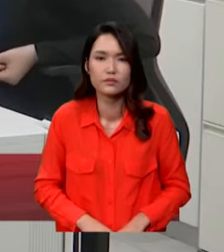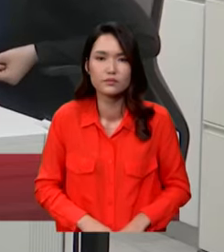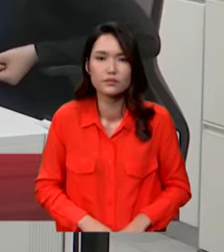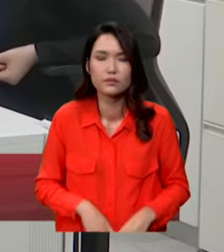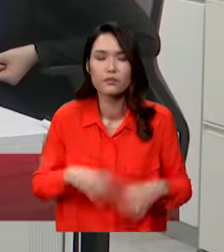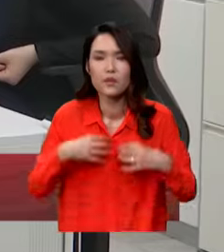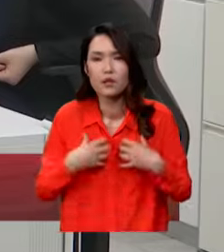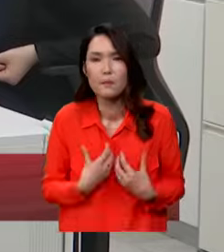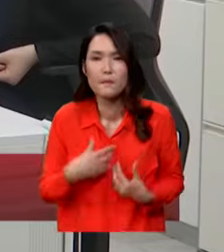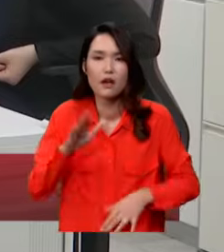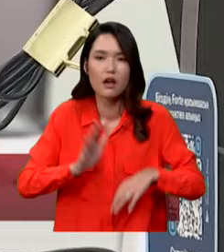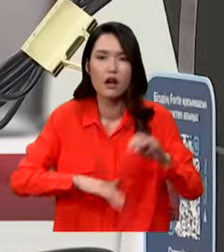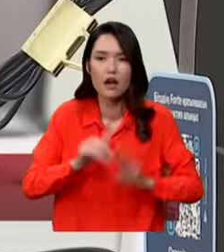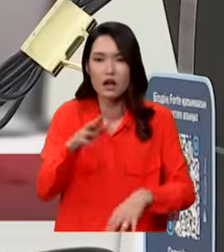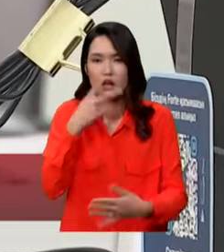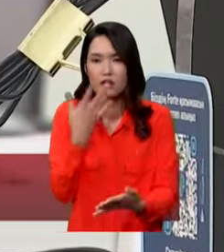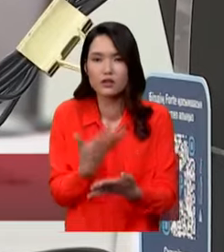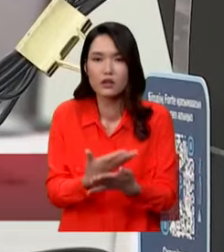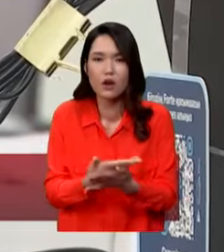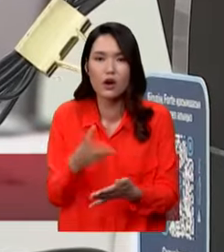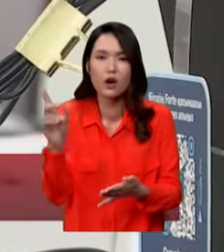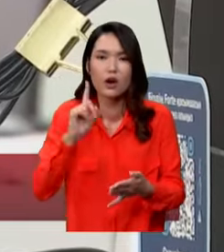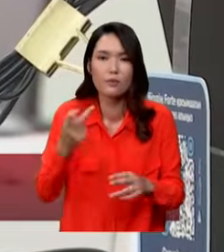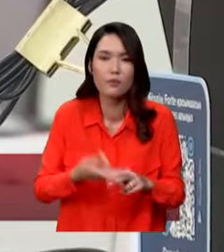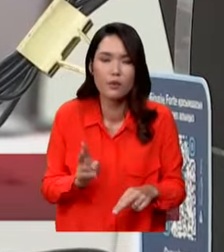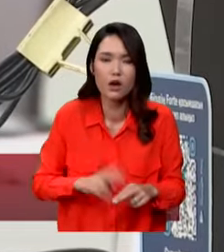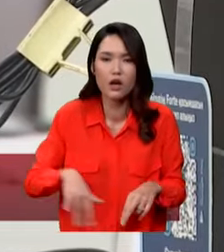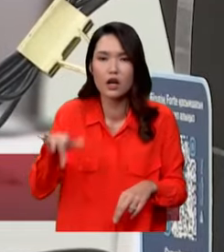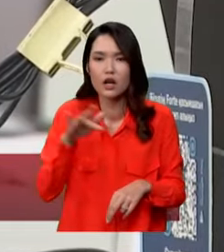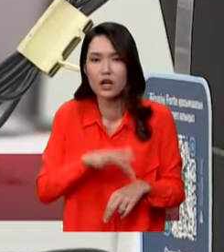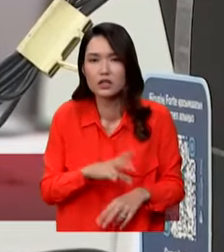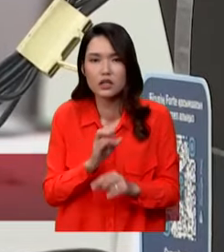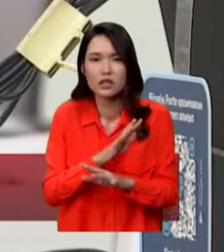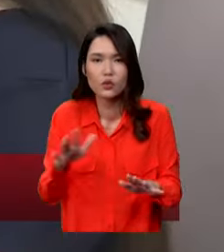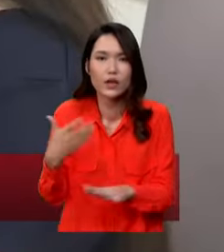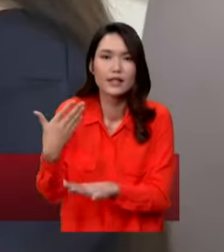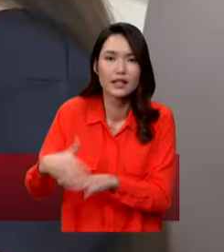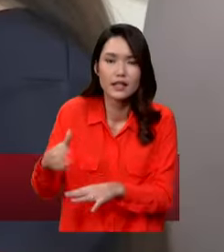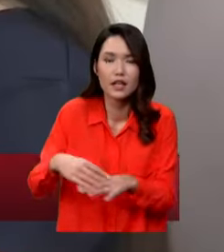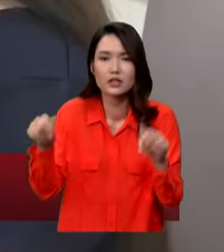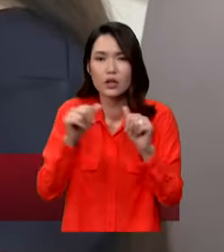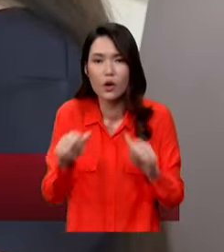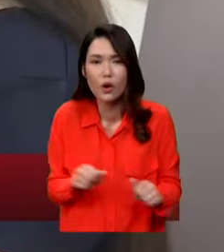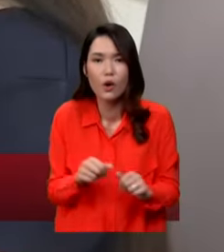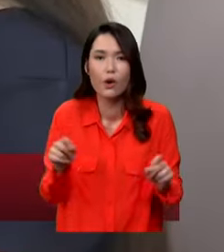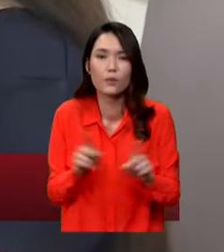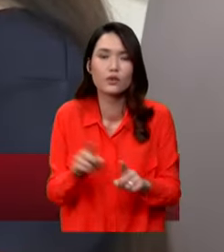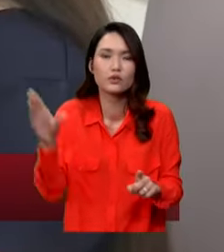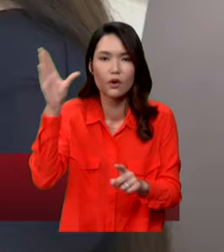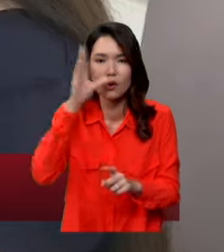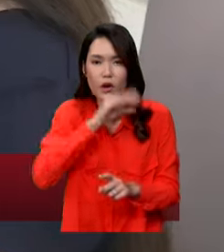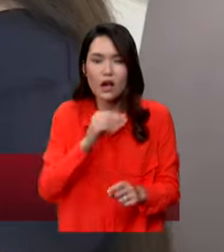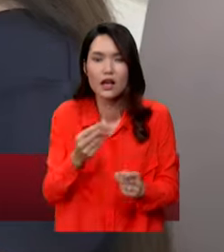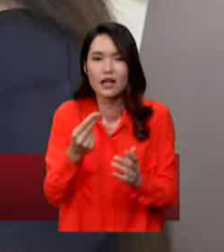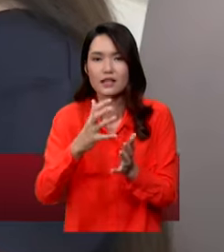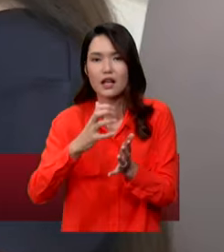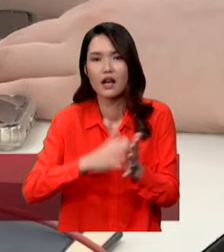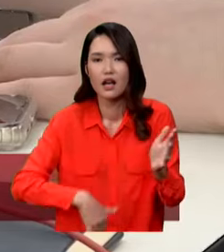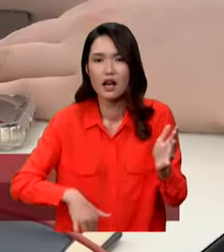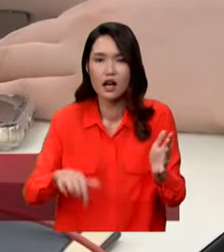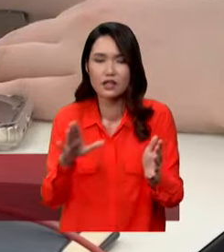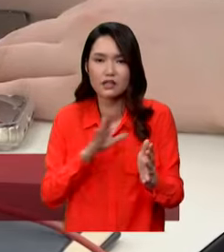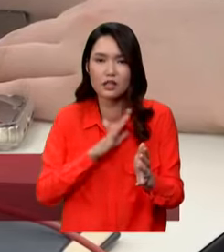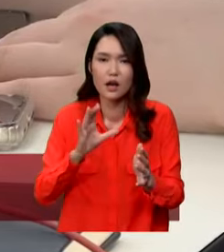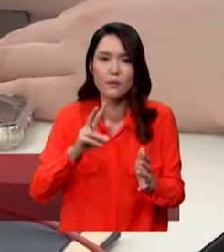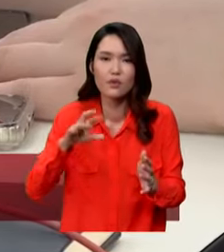Печальная практика показала, что на казахстанцах без их ведома могут не только кредиты оформлять, но даже удаленно снимать деньги с их банковских карт.